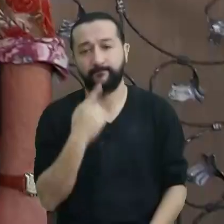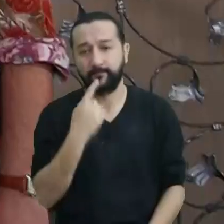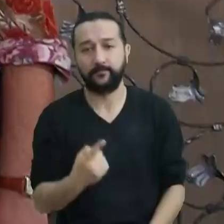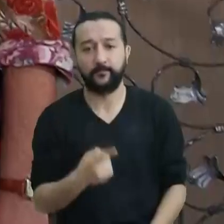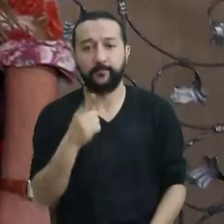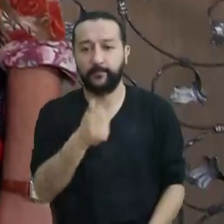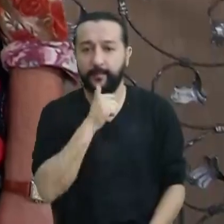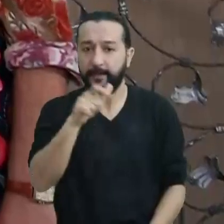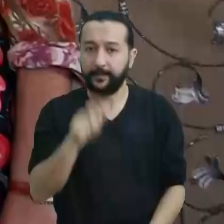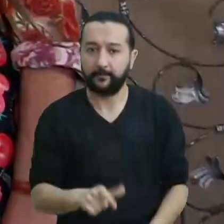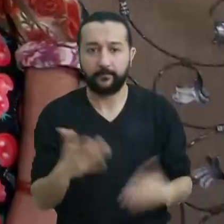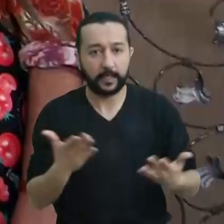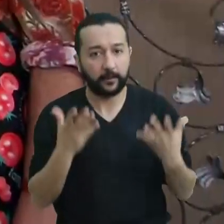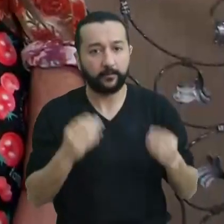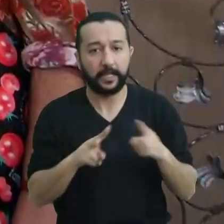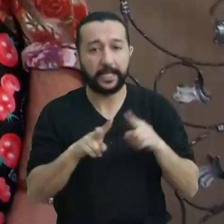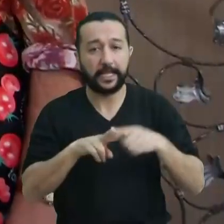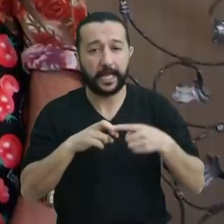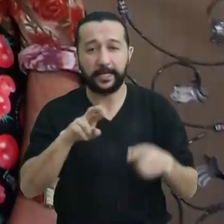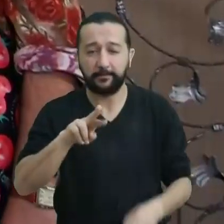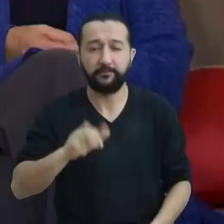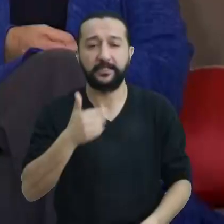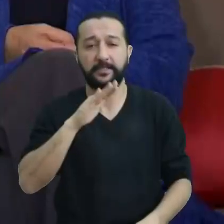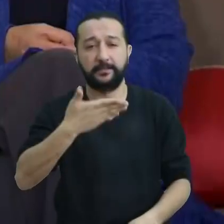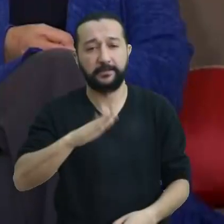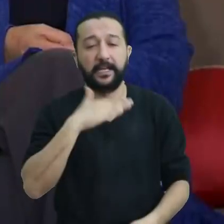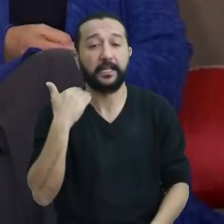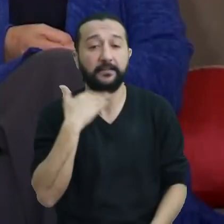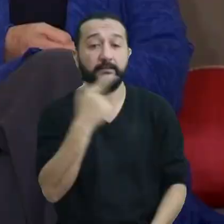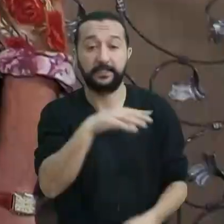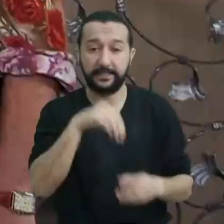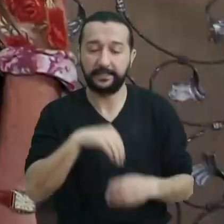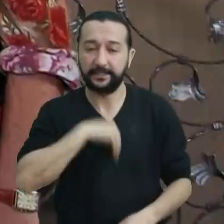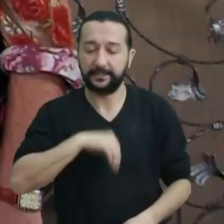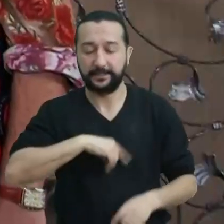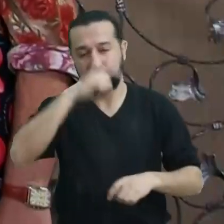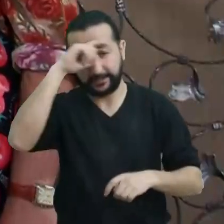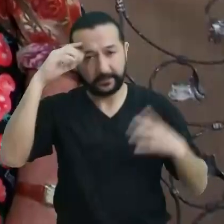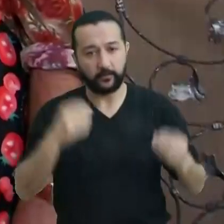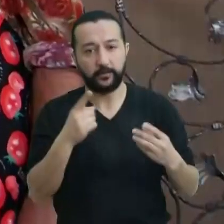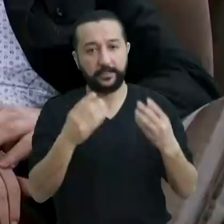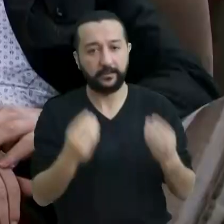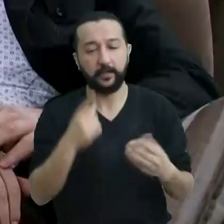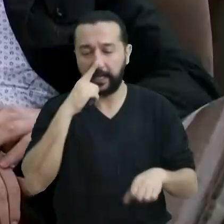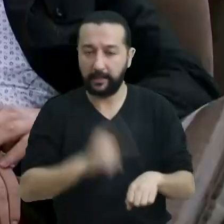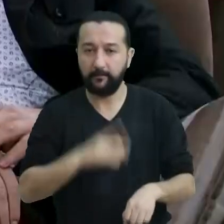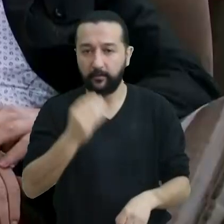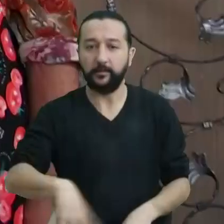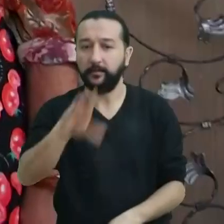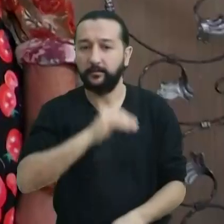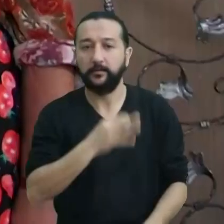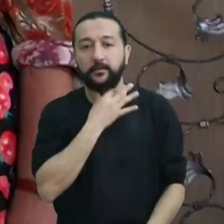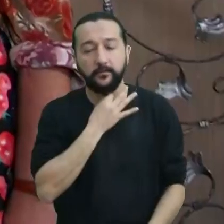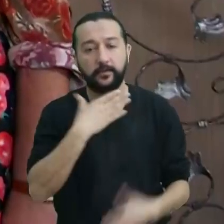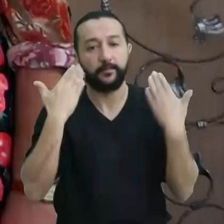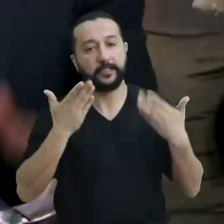bana. Efendim yani nar gibi kızarmış etlerimiz mevcut. Bunlar içinizi ısıtacaktır, bundan emin olunuz. Haydi